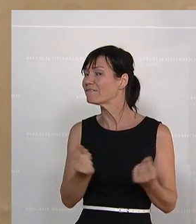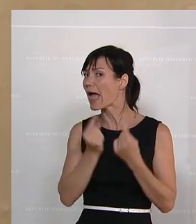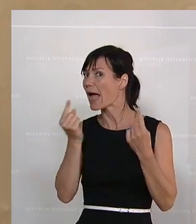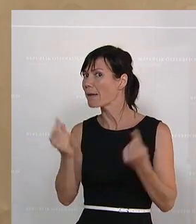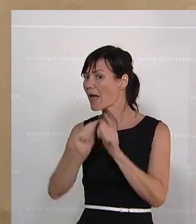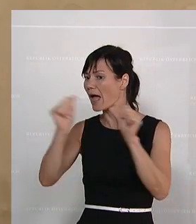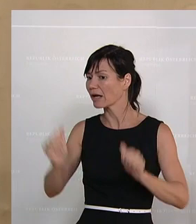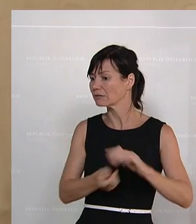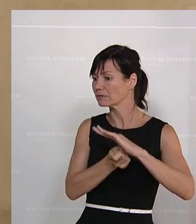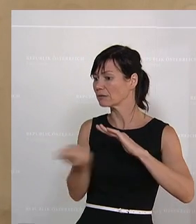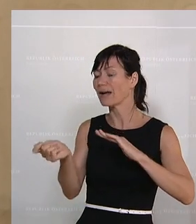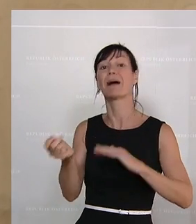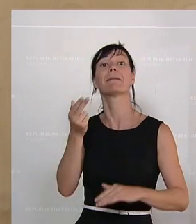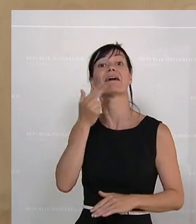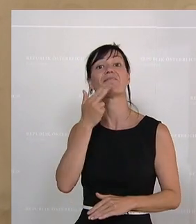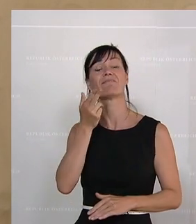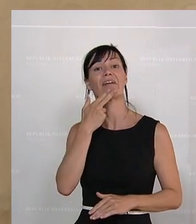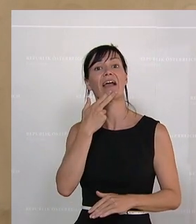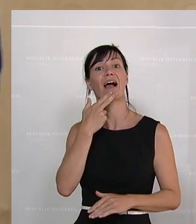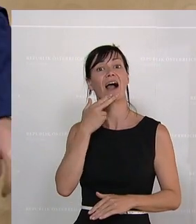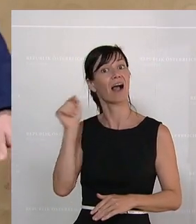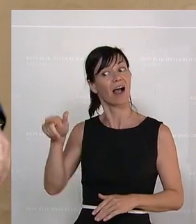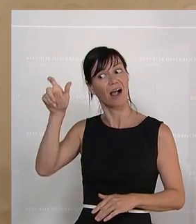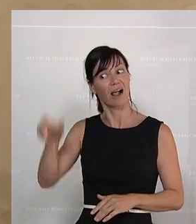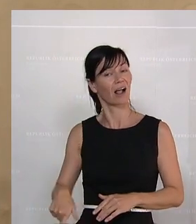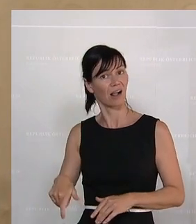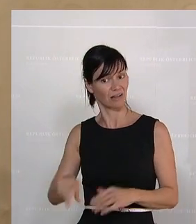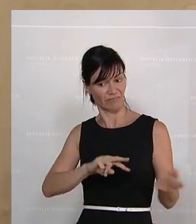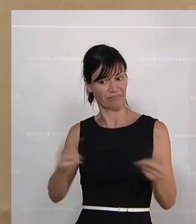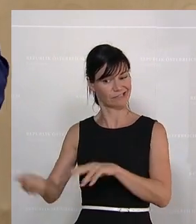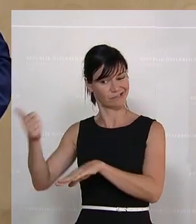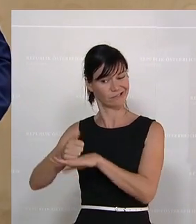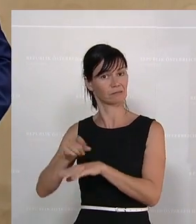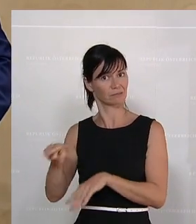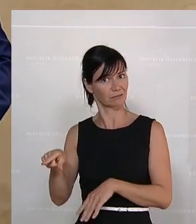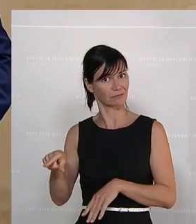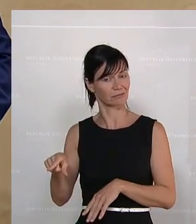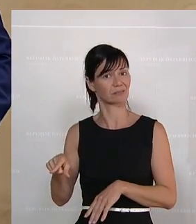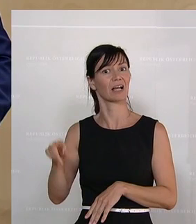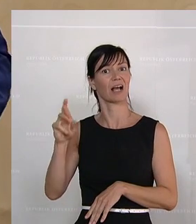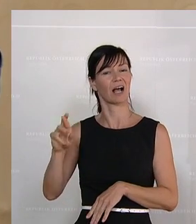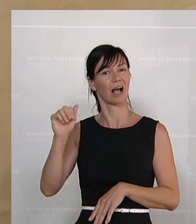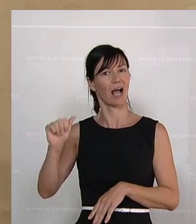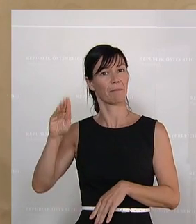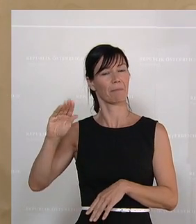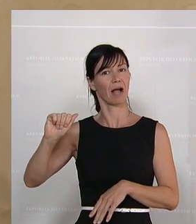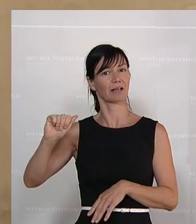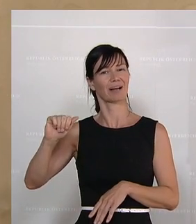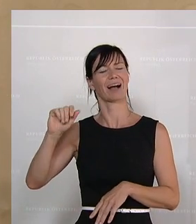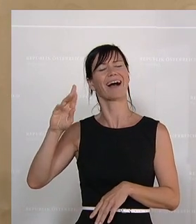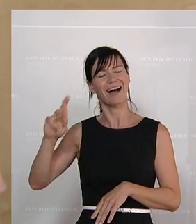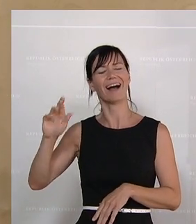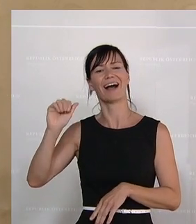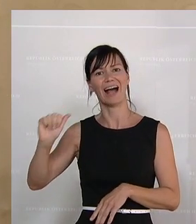sind wer dieser ferrari ist da kommt man relativ schnell drauf wenn man auf den leistungen des herrn raab sucht das ist der